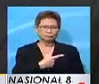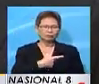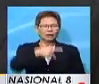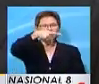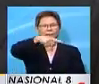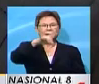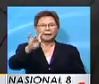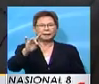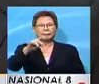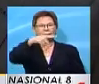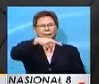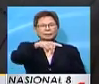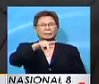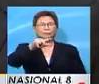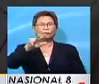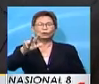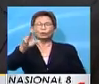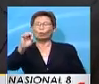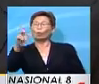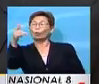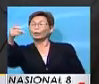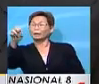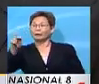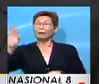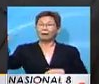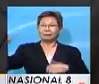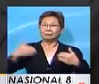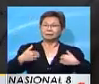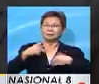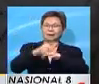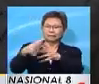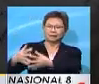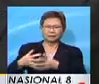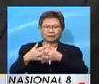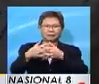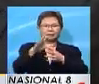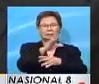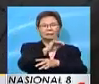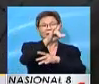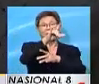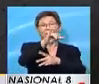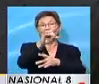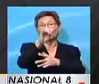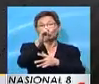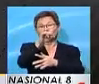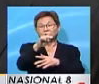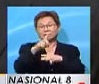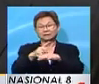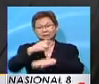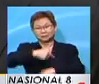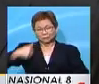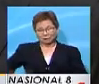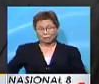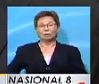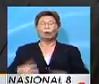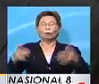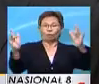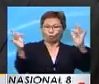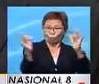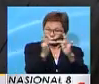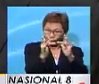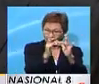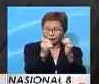Poseidon dan P3 Orion yang ada di Amerika Syarikat dan di illusion di China tetapi hubungan kita dengan kuasa-kuasa besar